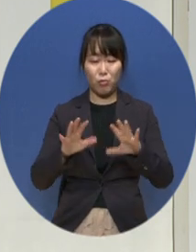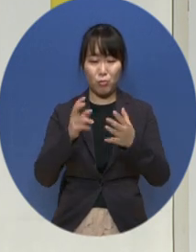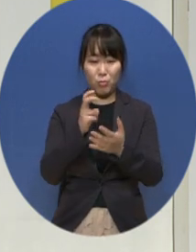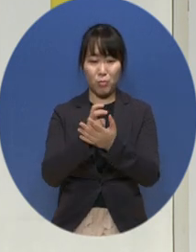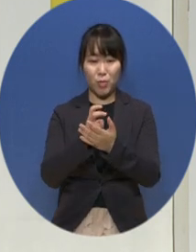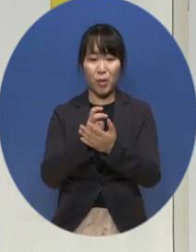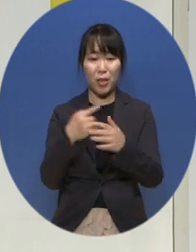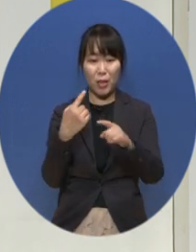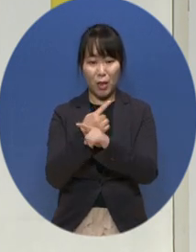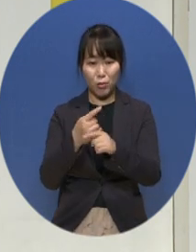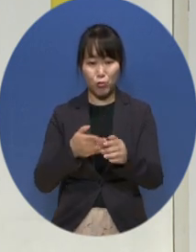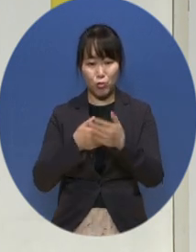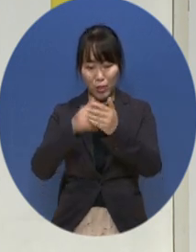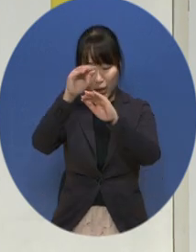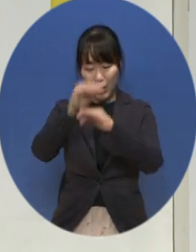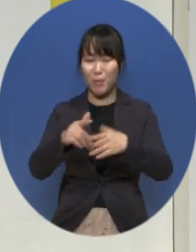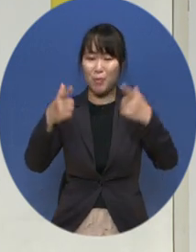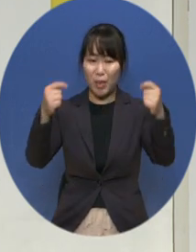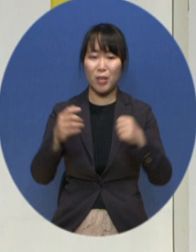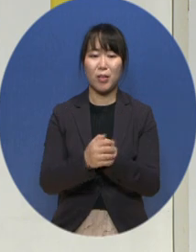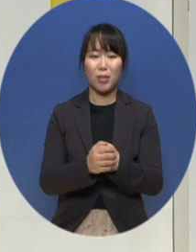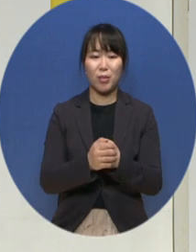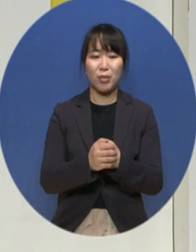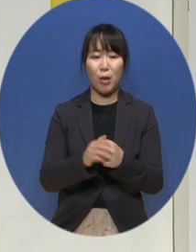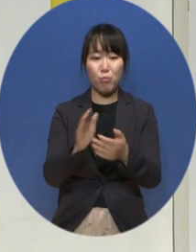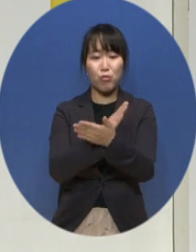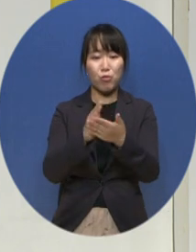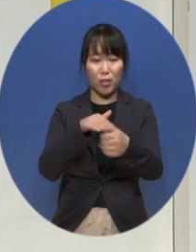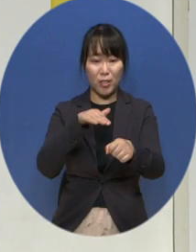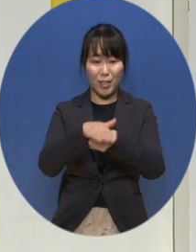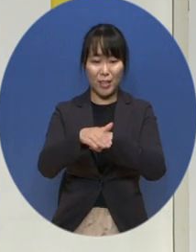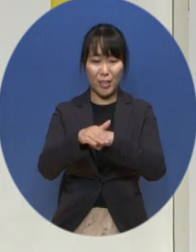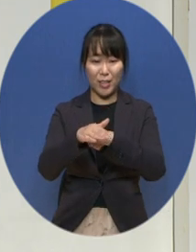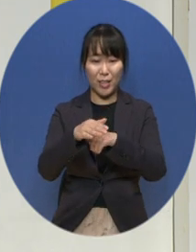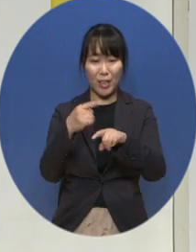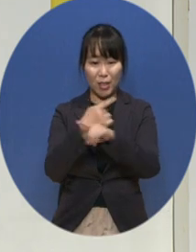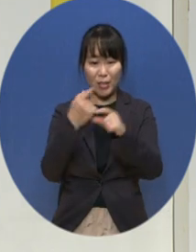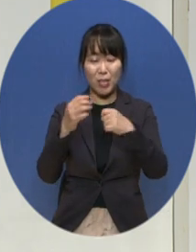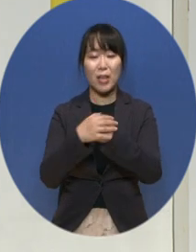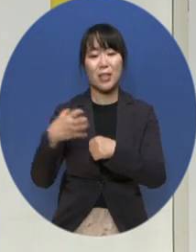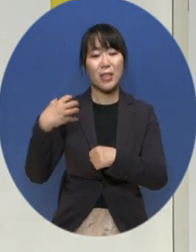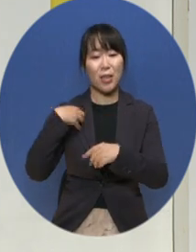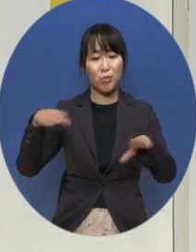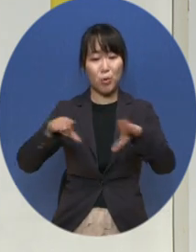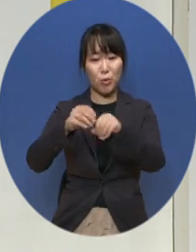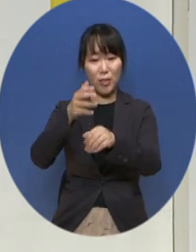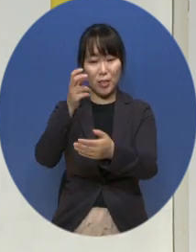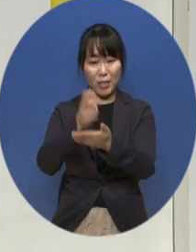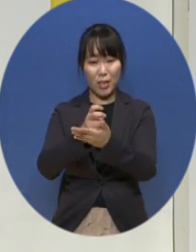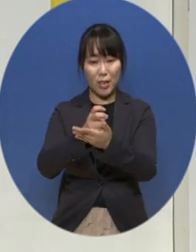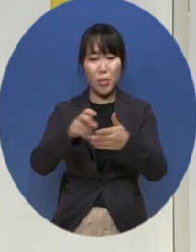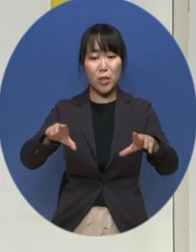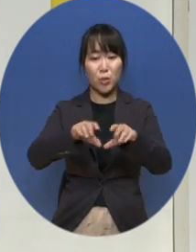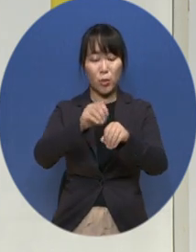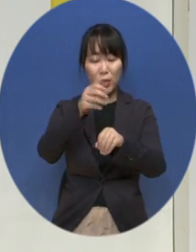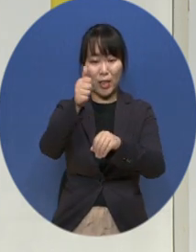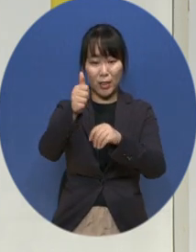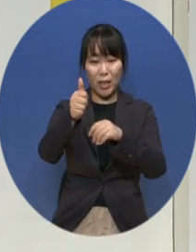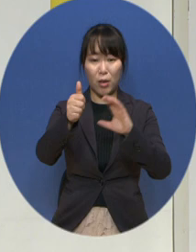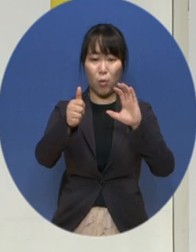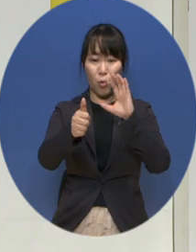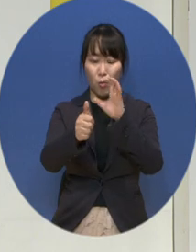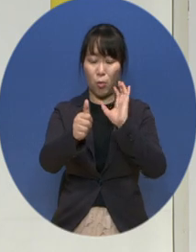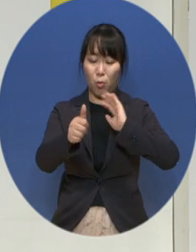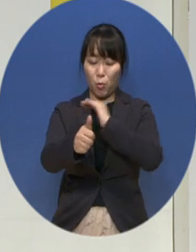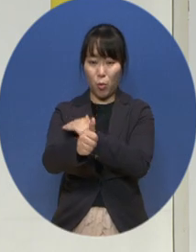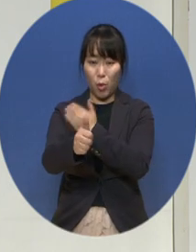똑같습니다 안에 또 분권형 게 은 이라고 써있네요 예 책임 총리 의 생리할때 고난을 대거